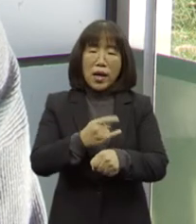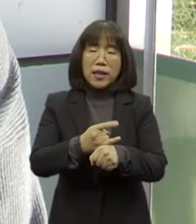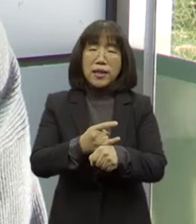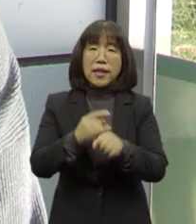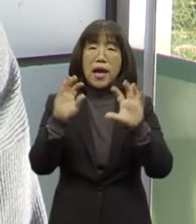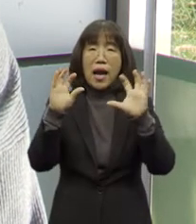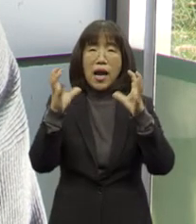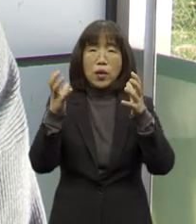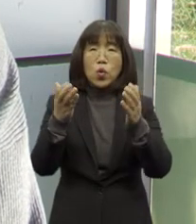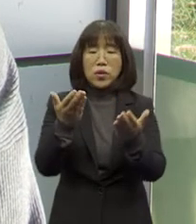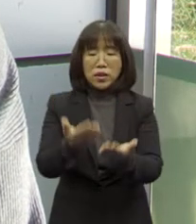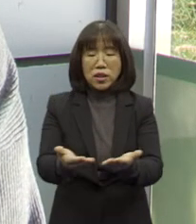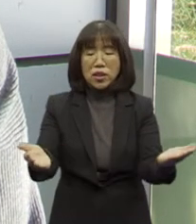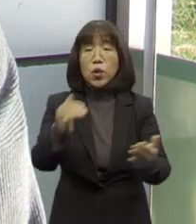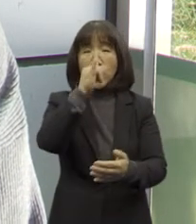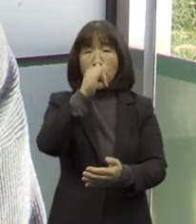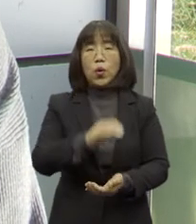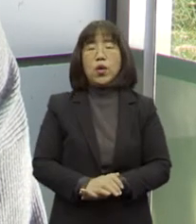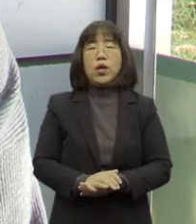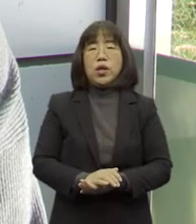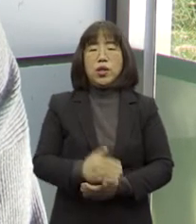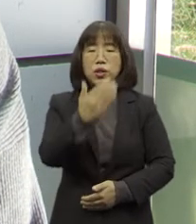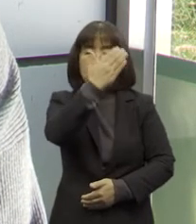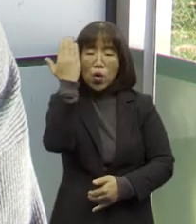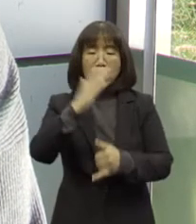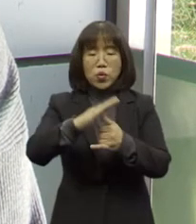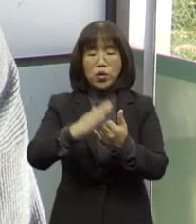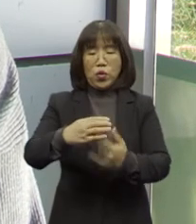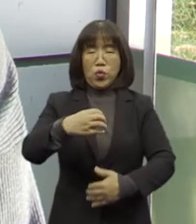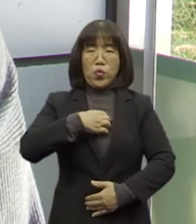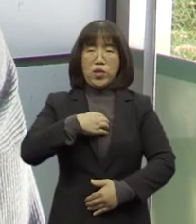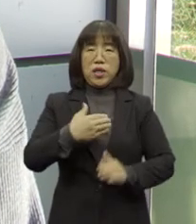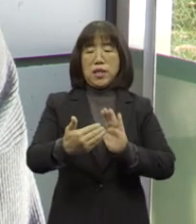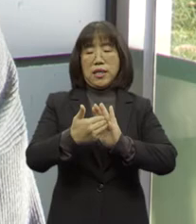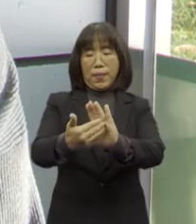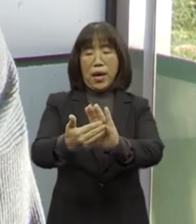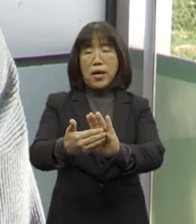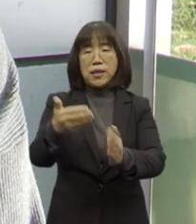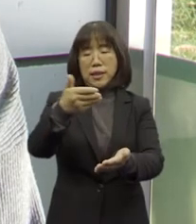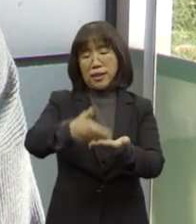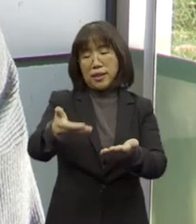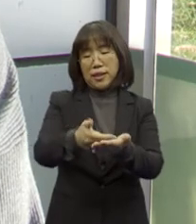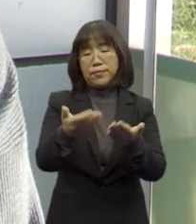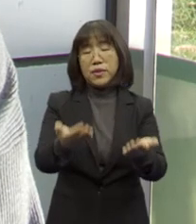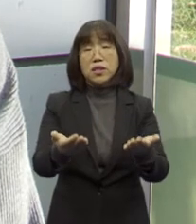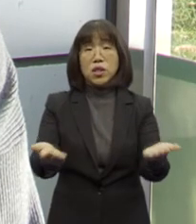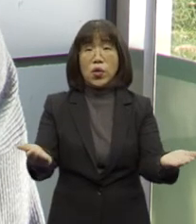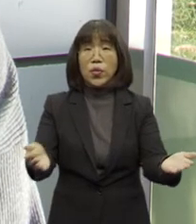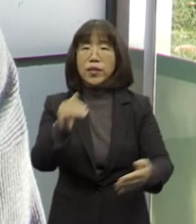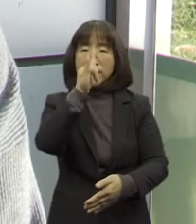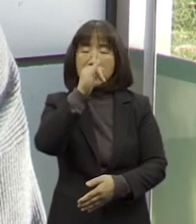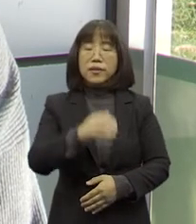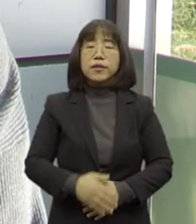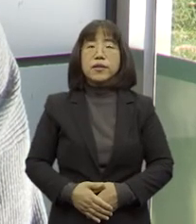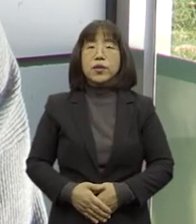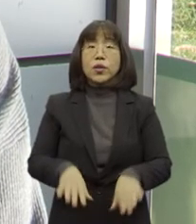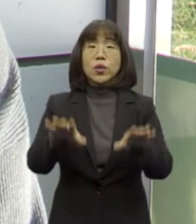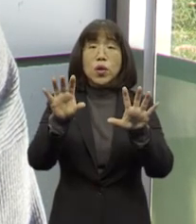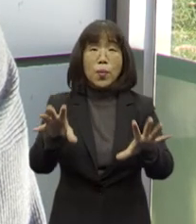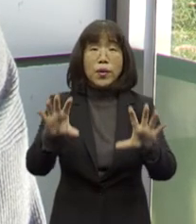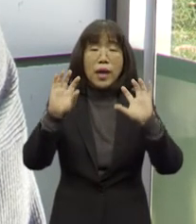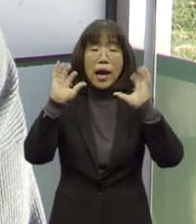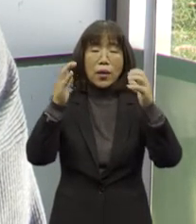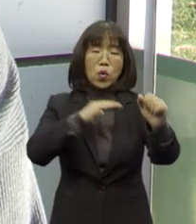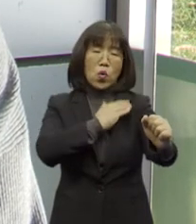온라인과 하공 역에서는 청소년 위기 예방 글입니다 언제나 함께 할게 가 준비되어 있습니다